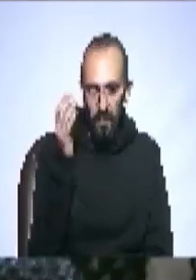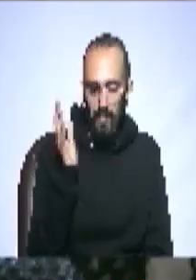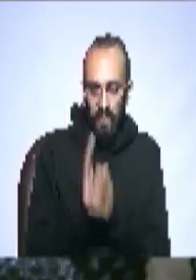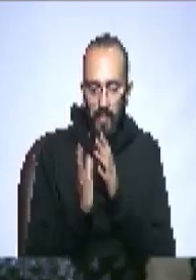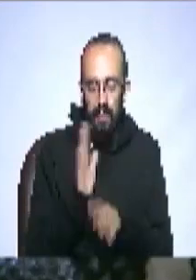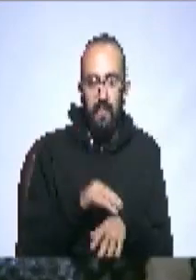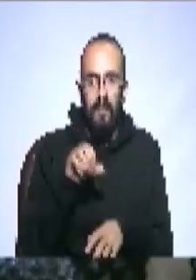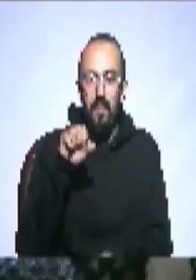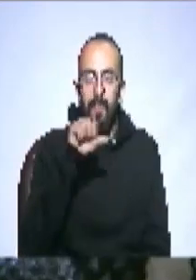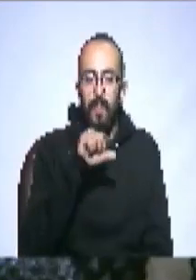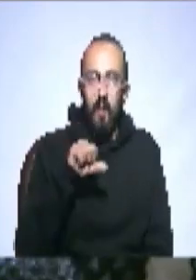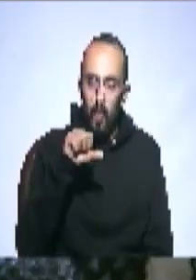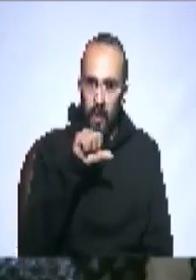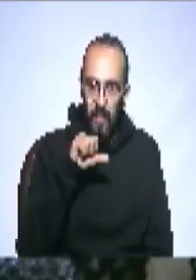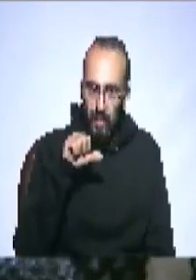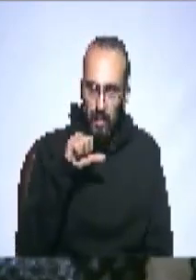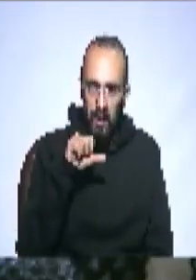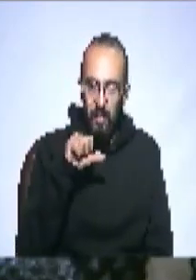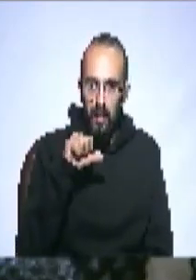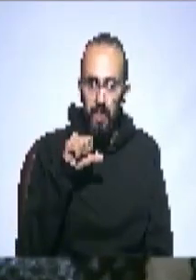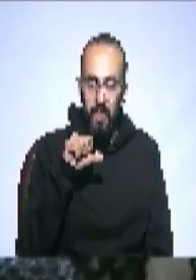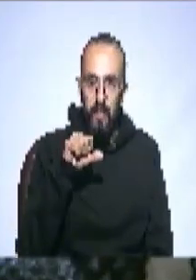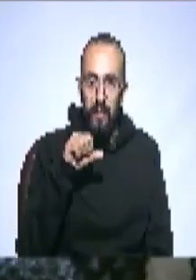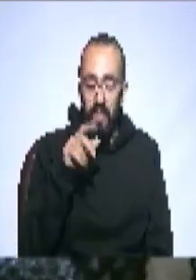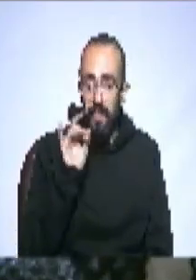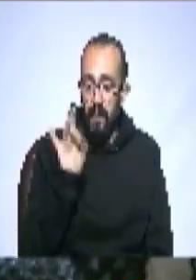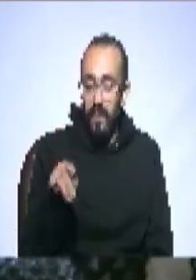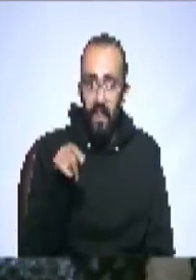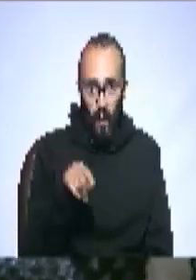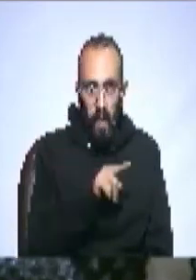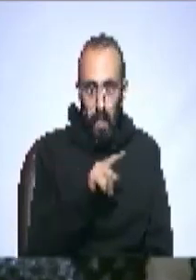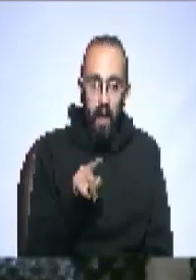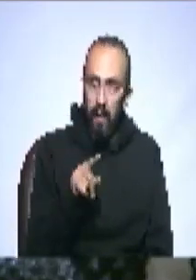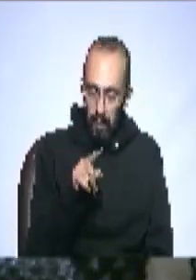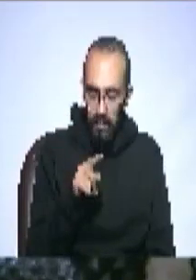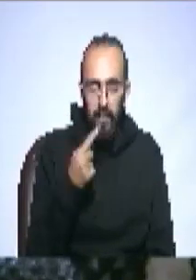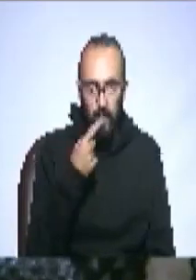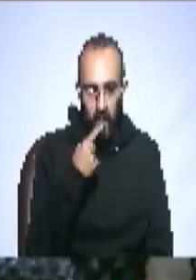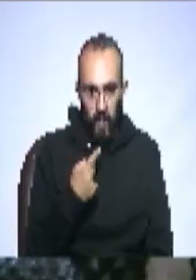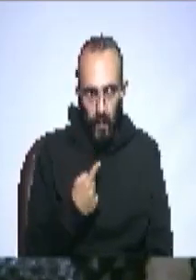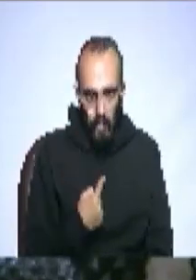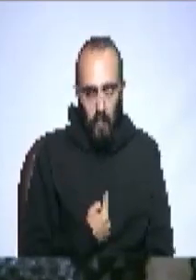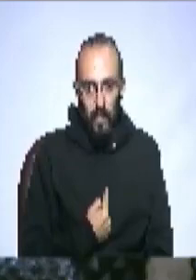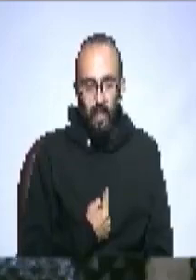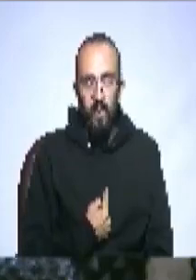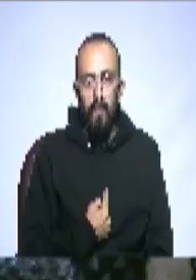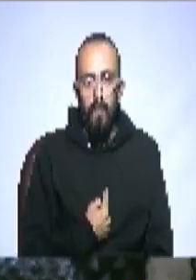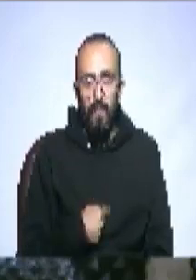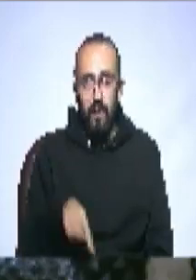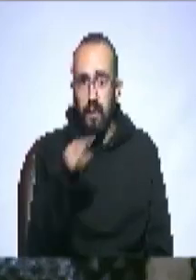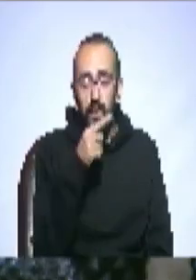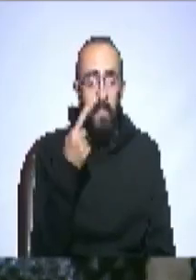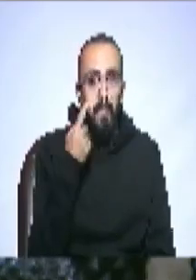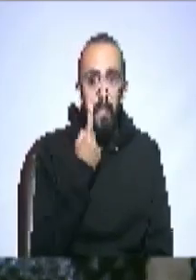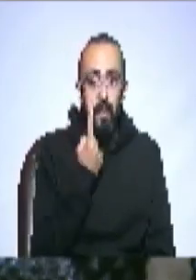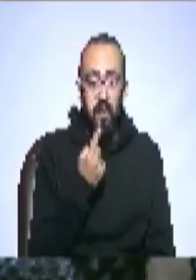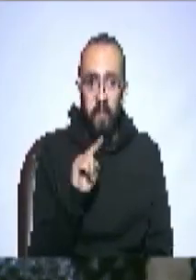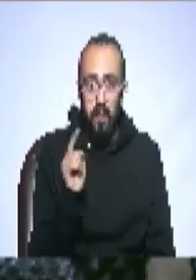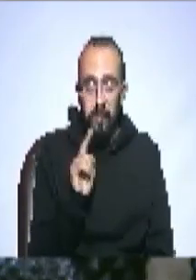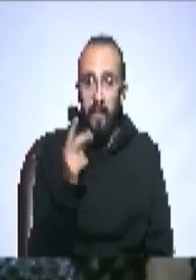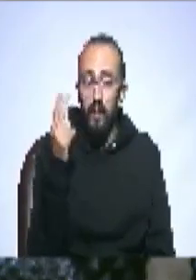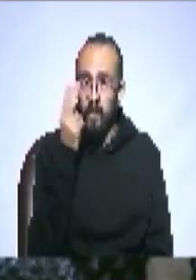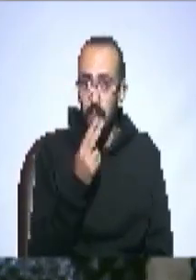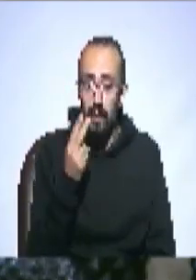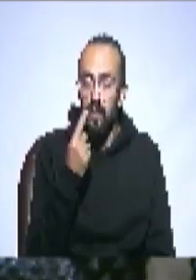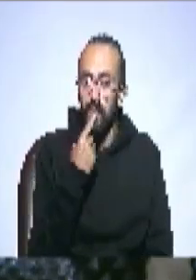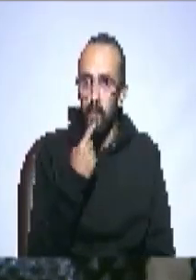في الصوص دي ينفع ان احنا نستغنى عنها ولا لا، شيف دلوقتي هيقول لنا، وهو برضو قال لنا بس اللي ما تابعش معانا وعنده